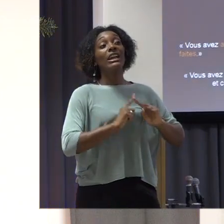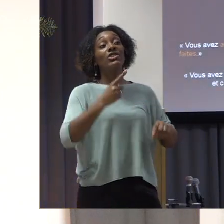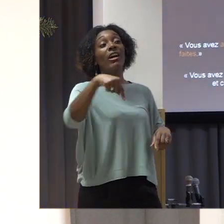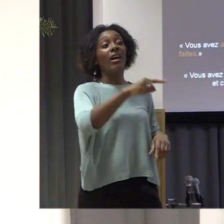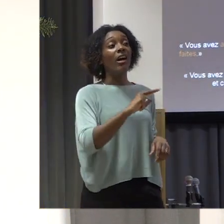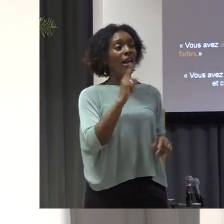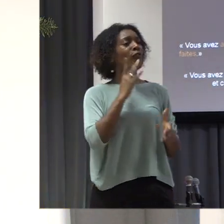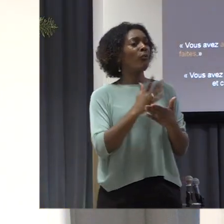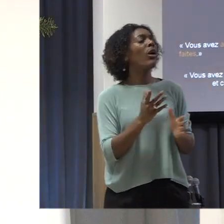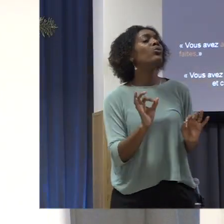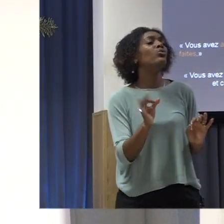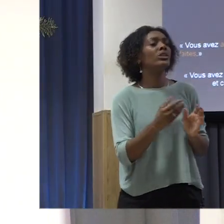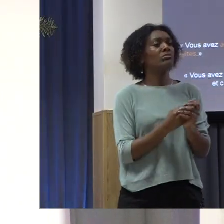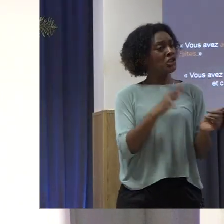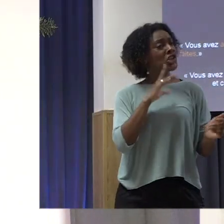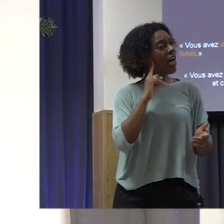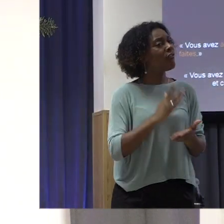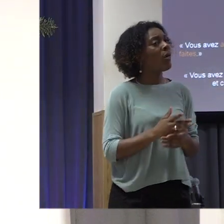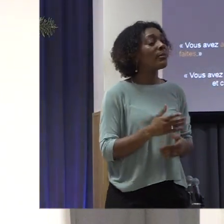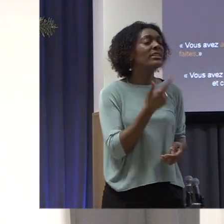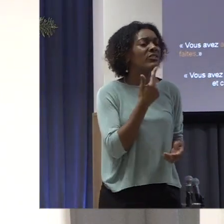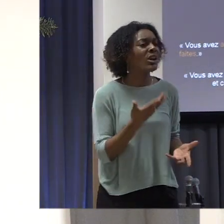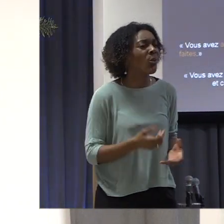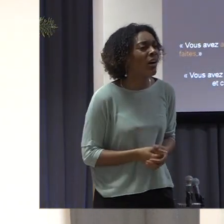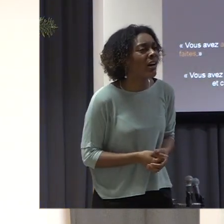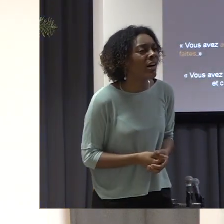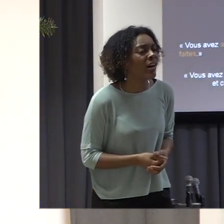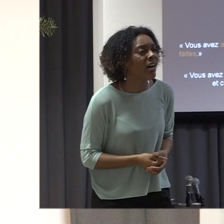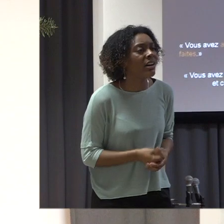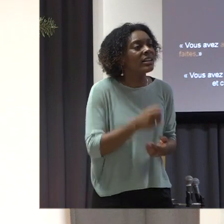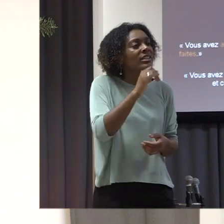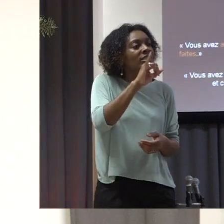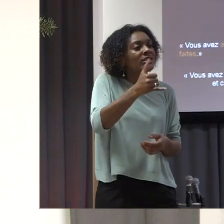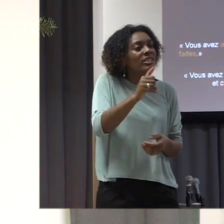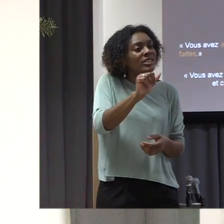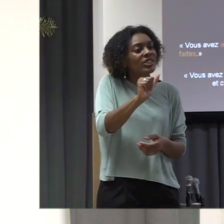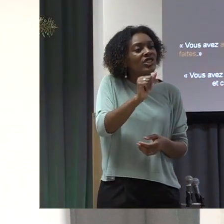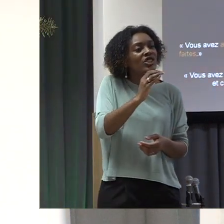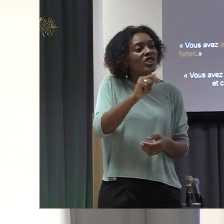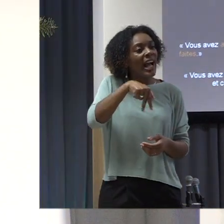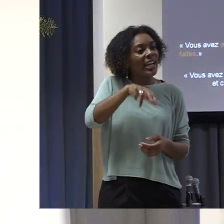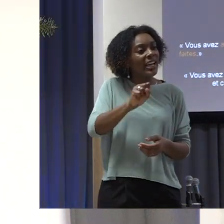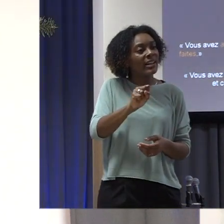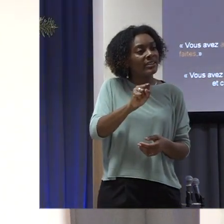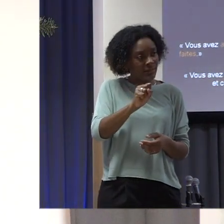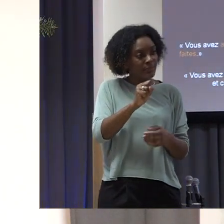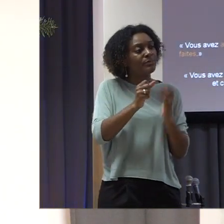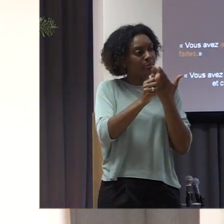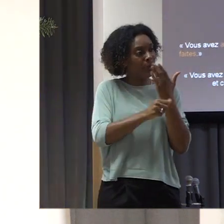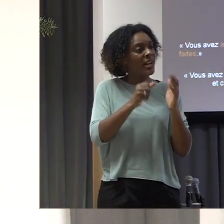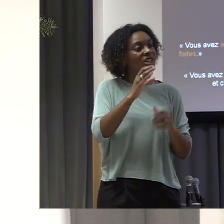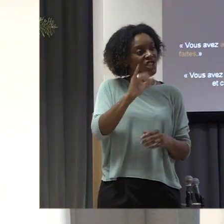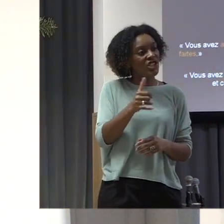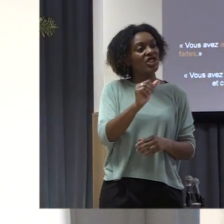foi. Mais ça veut dire quoi, avoir la foi? Vous savez, dans l'épître de Jacques, il met justement en rapport celui qui a la foi